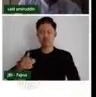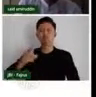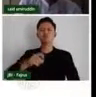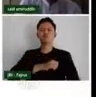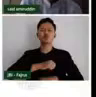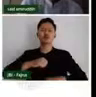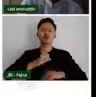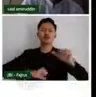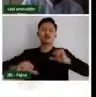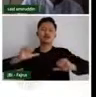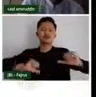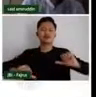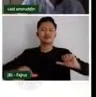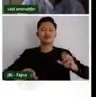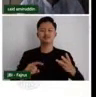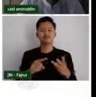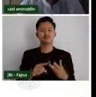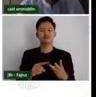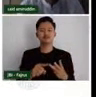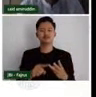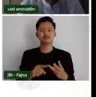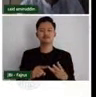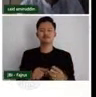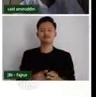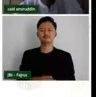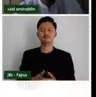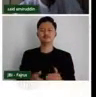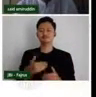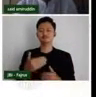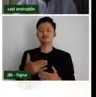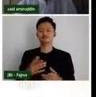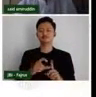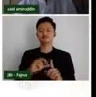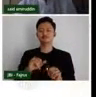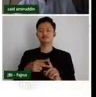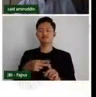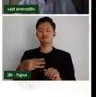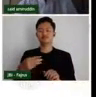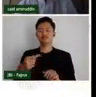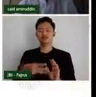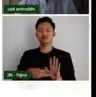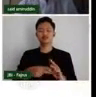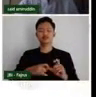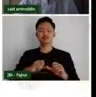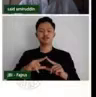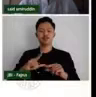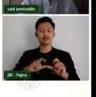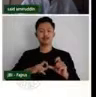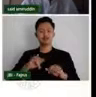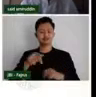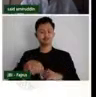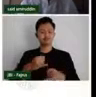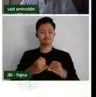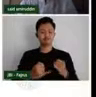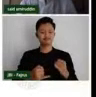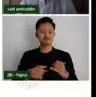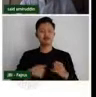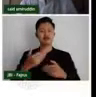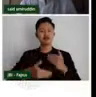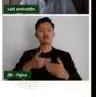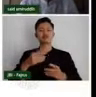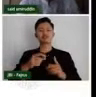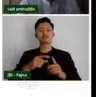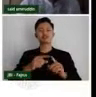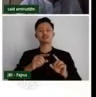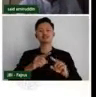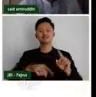ketiga, berikutnya ada diferensi evaluasi, ini yang terakhir. Kita melakukan rangkaian diferensiasi, namun pada evaluasi